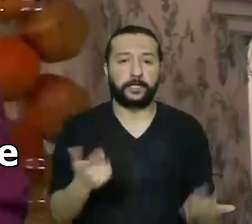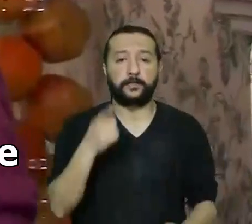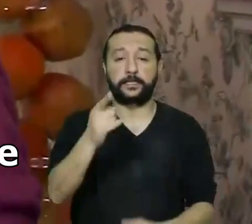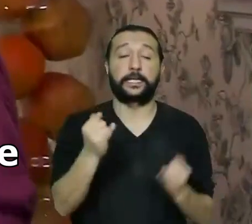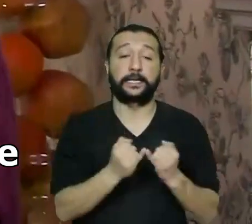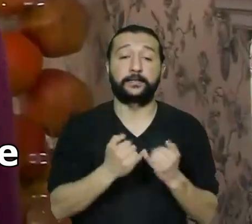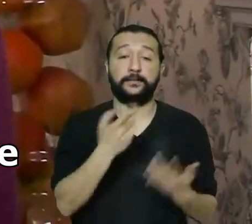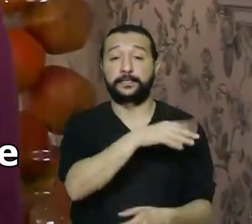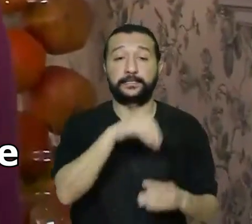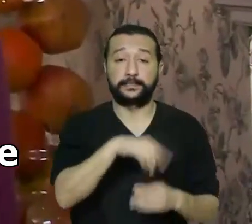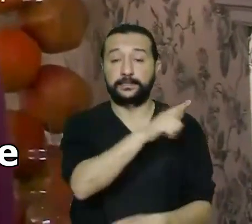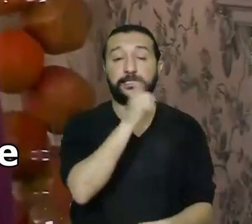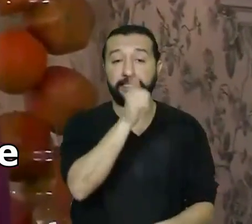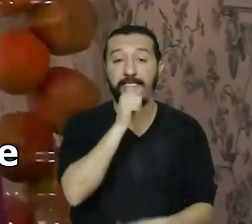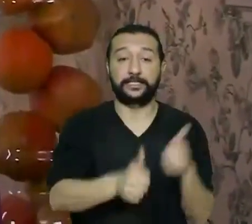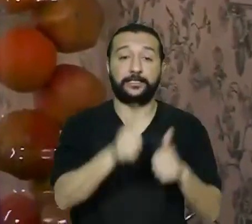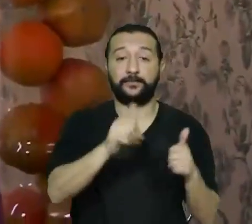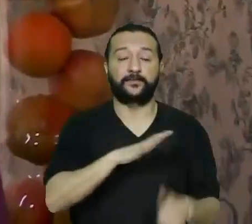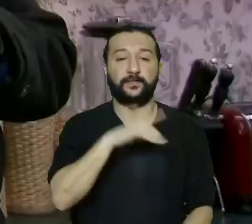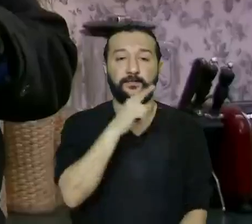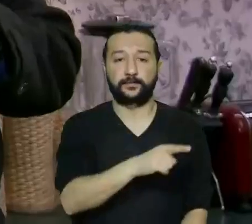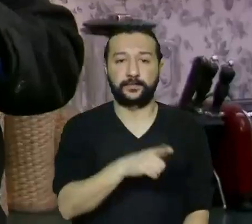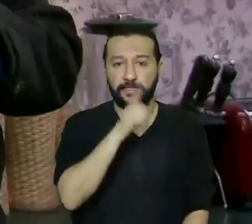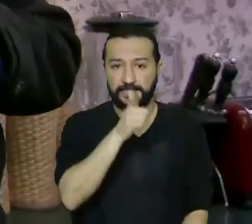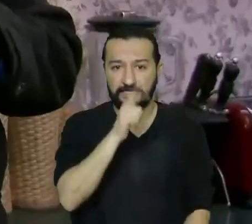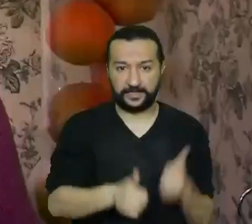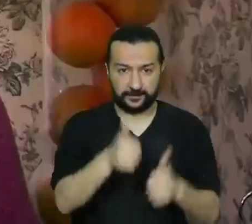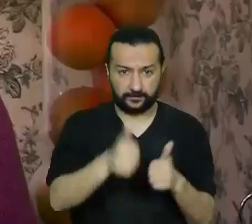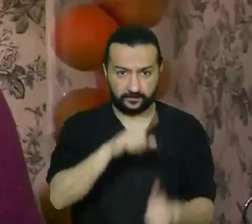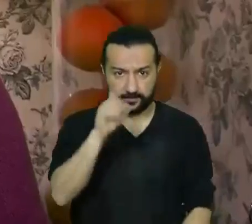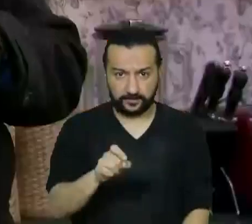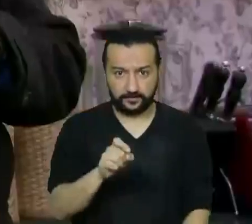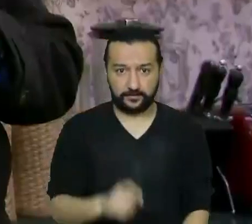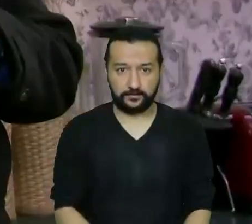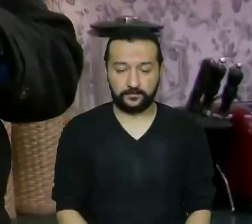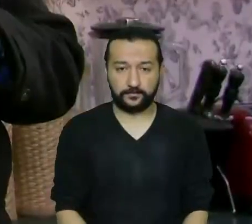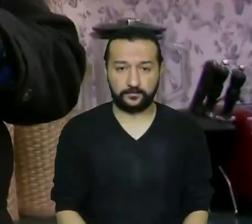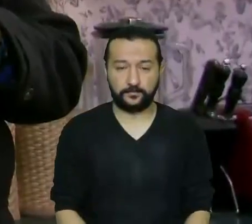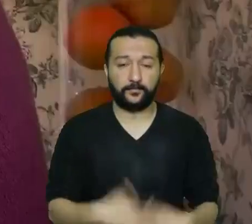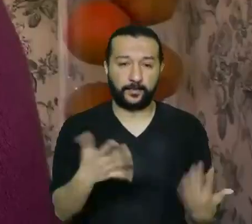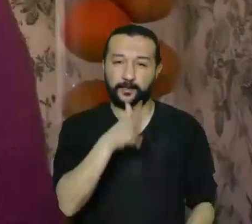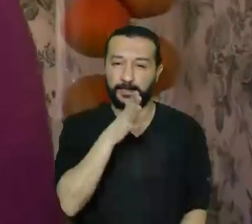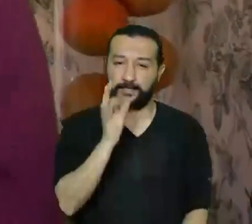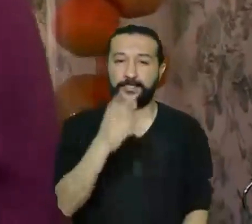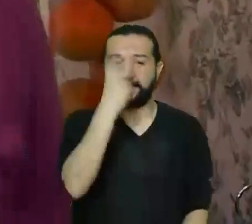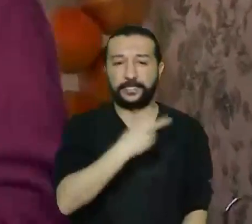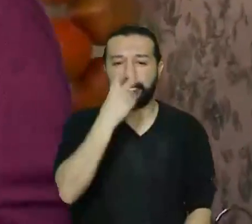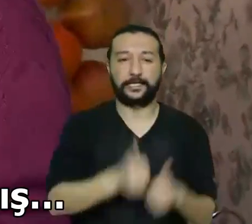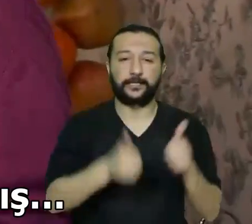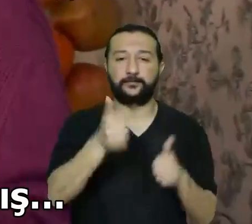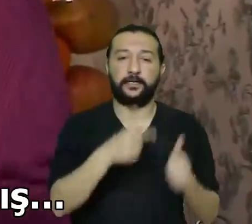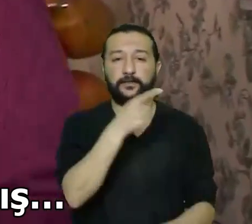be kardeşim, içeride ses yarışması var be. Ses yarışması mı? He. Bildiğin işte